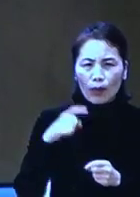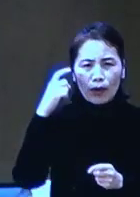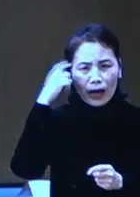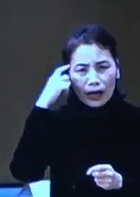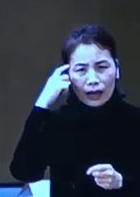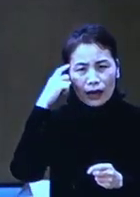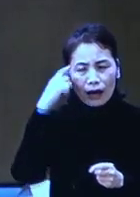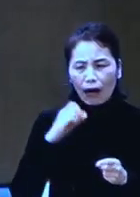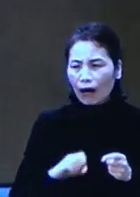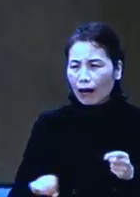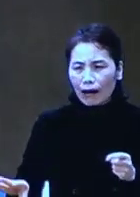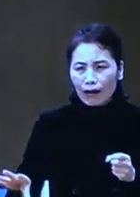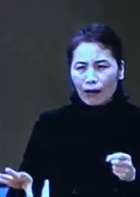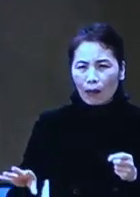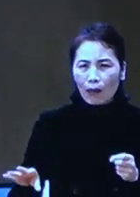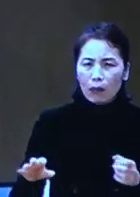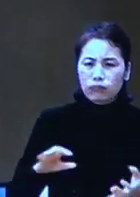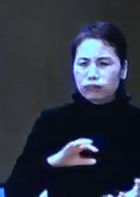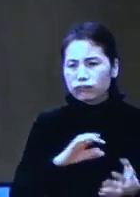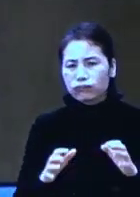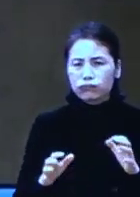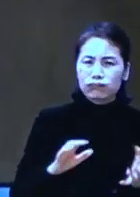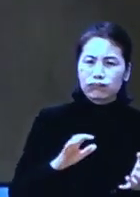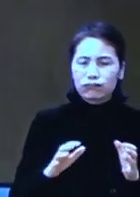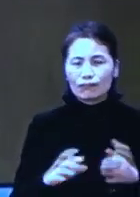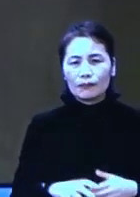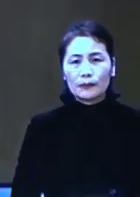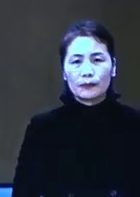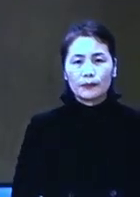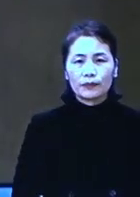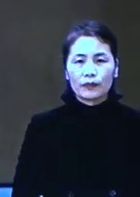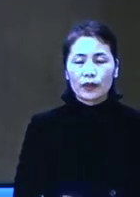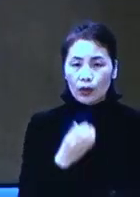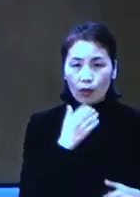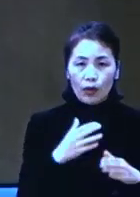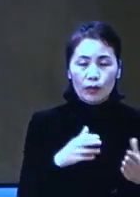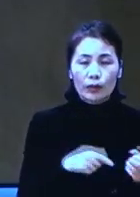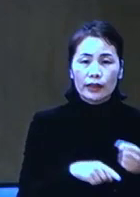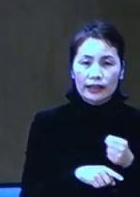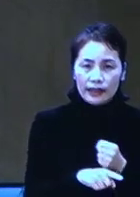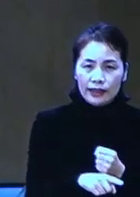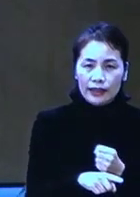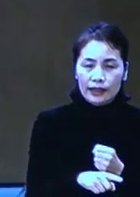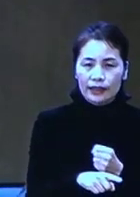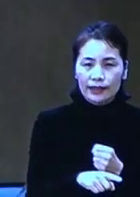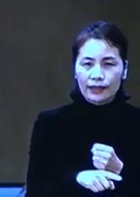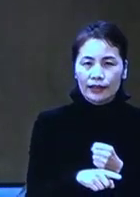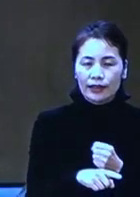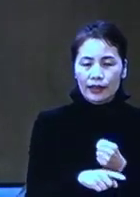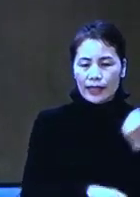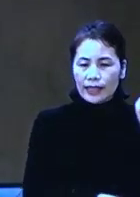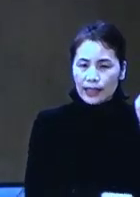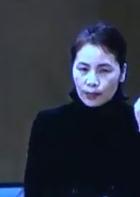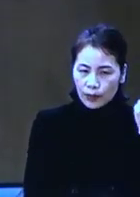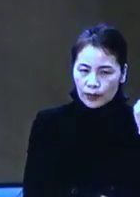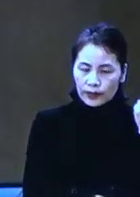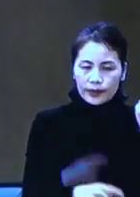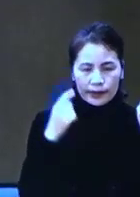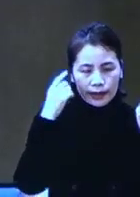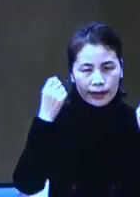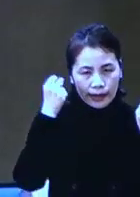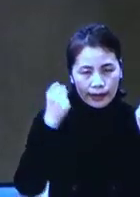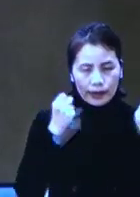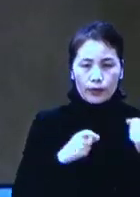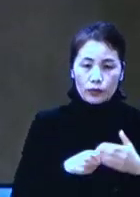우왕좌왕 갈 길을 못 잡고 있습니다. 도민의 뜻을 경기 도정이 나침판으로 삼겠다고 했지만 해가